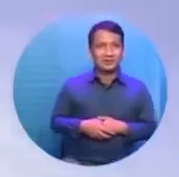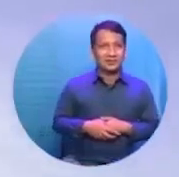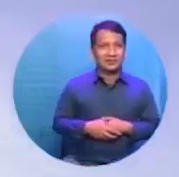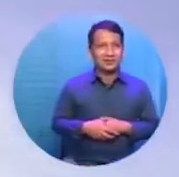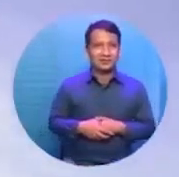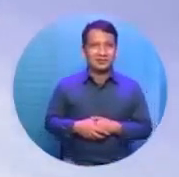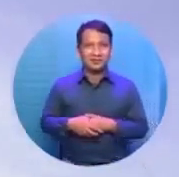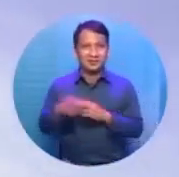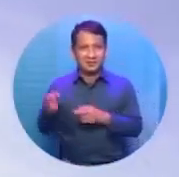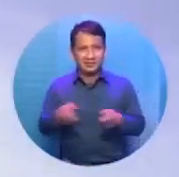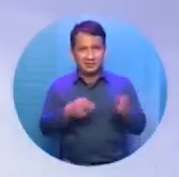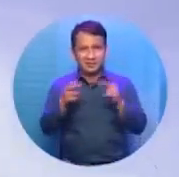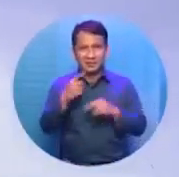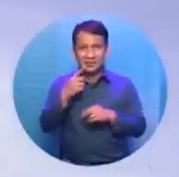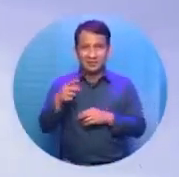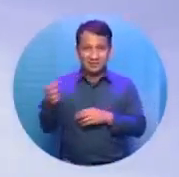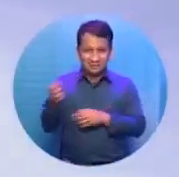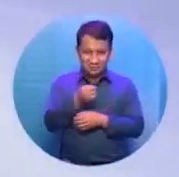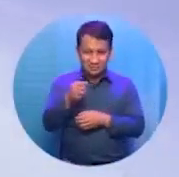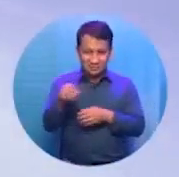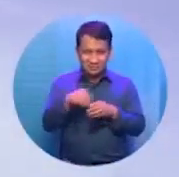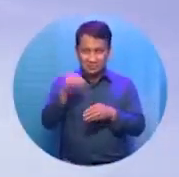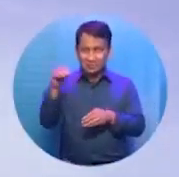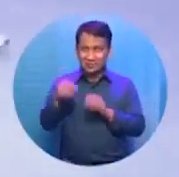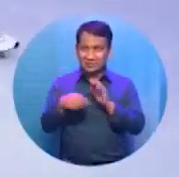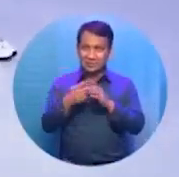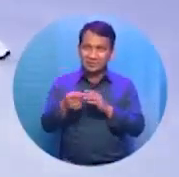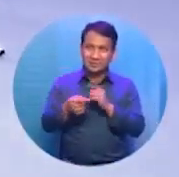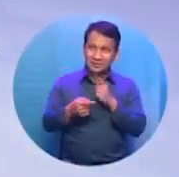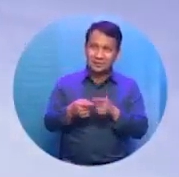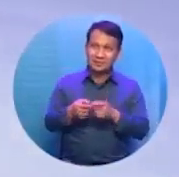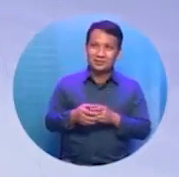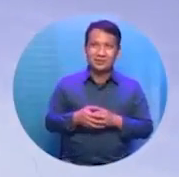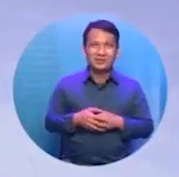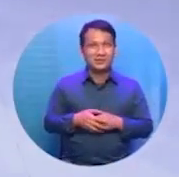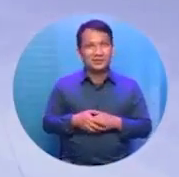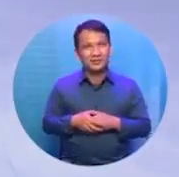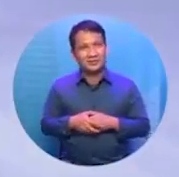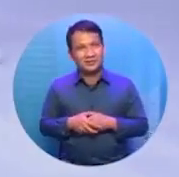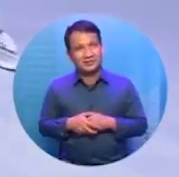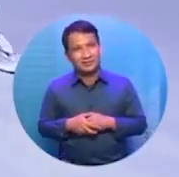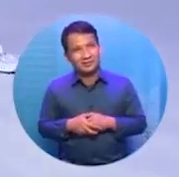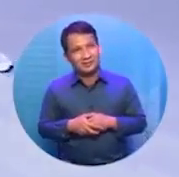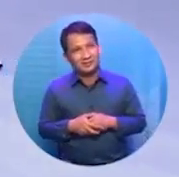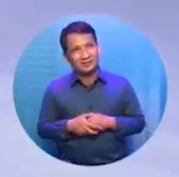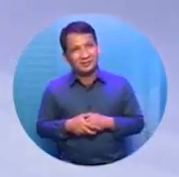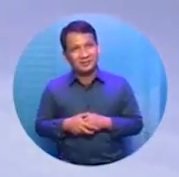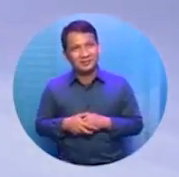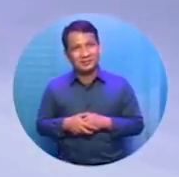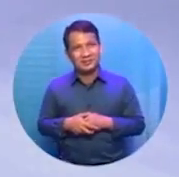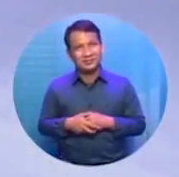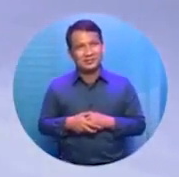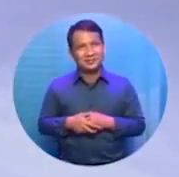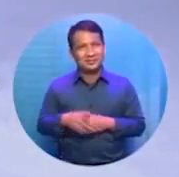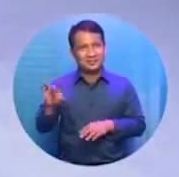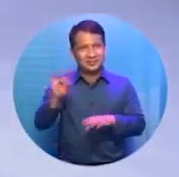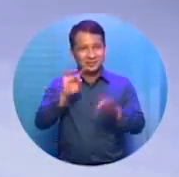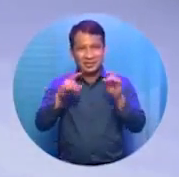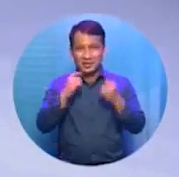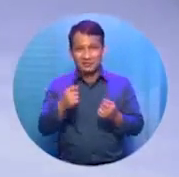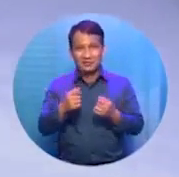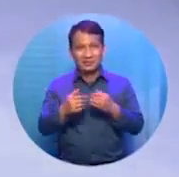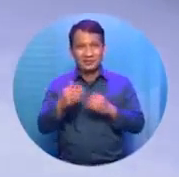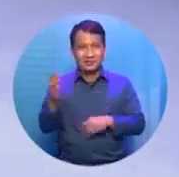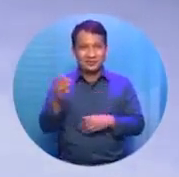Mag-random tulong tayo. Ha! Random, random, random. Sige. Mini, mini, mini mo. Ito yung